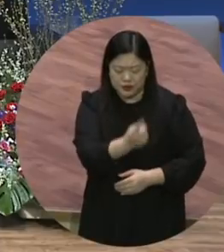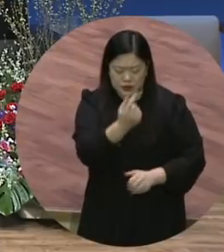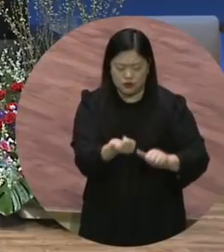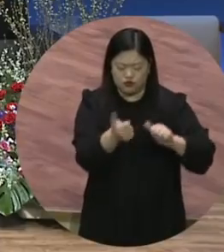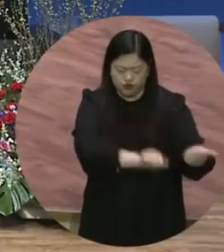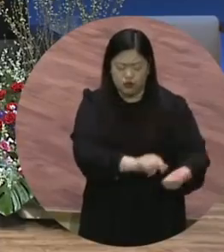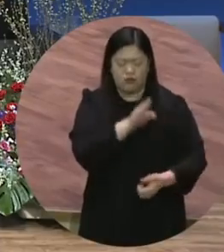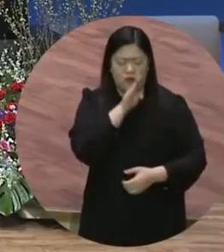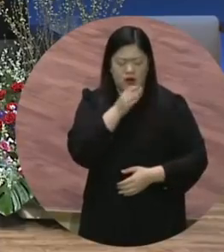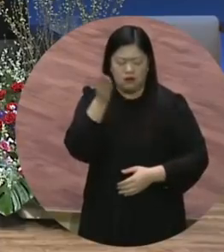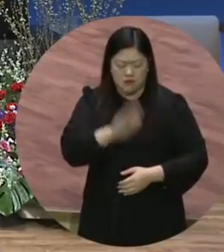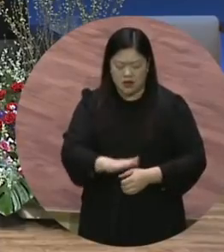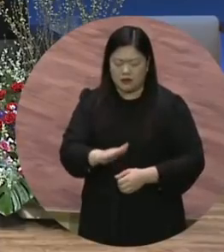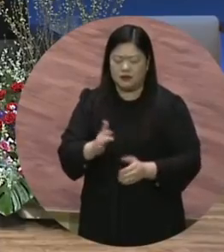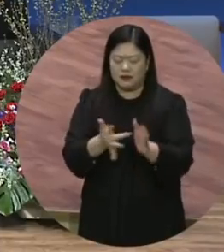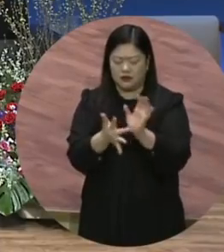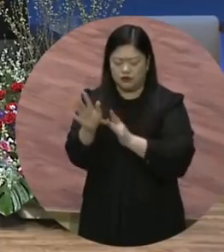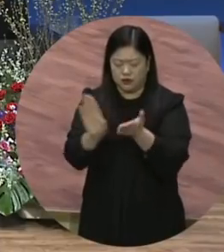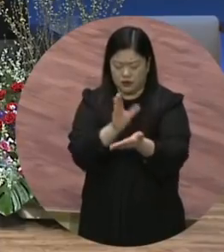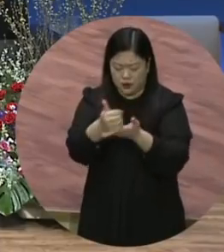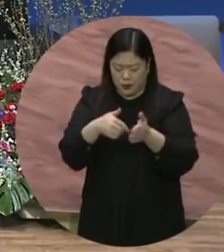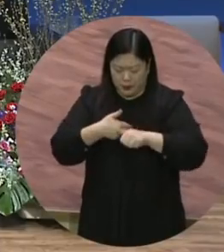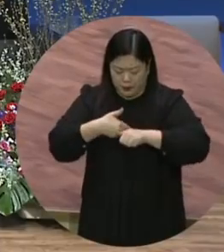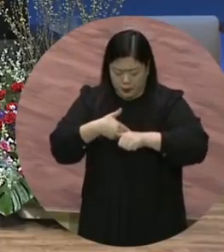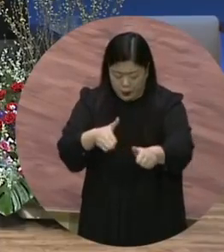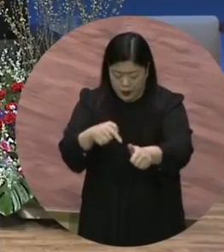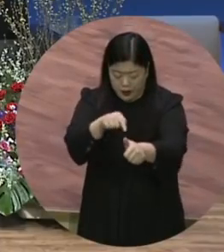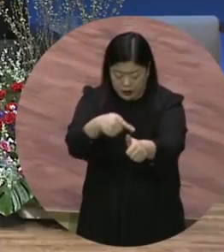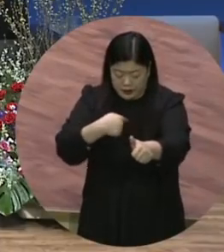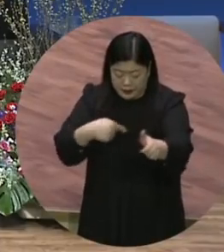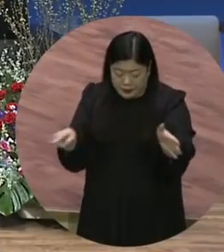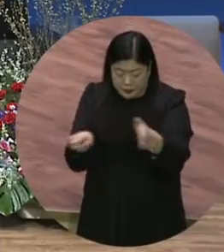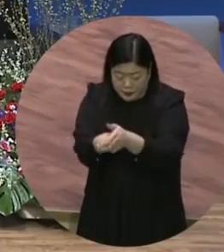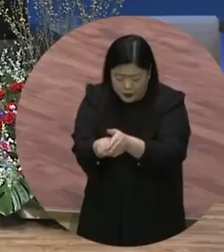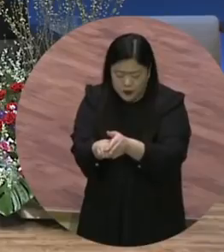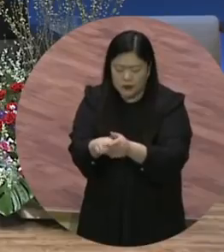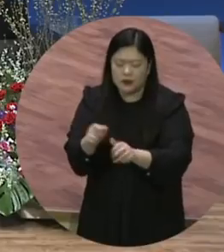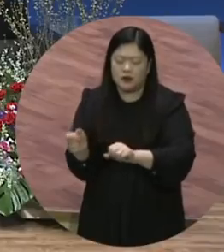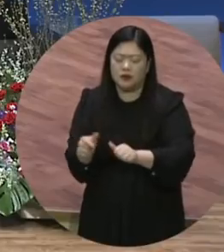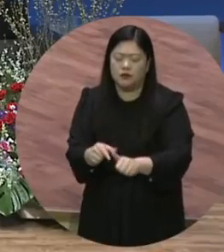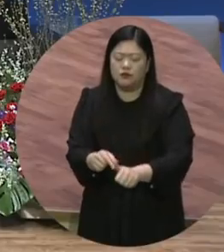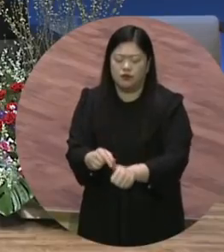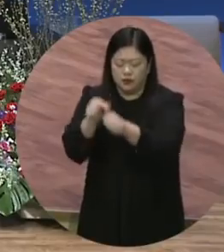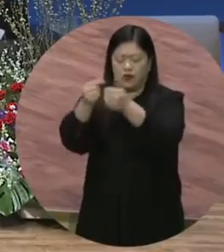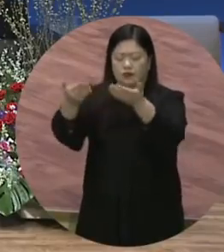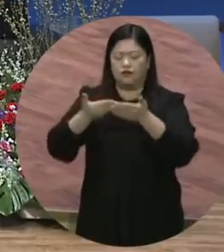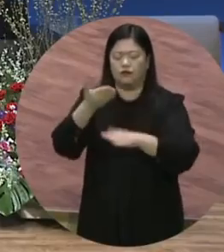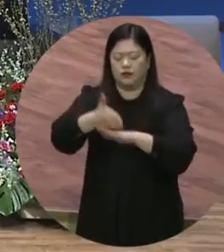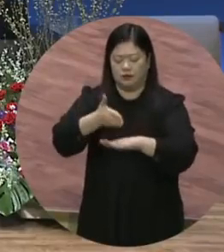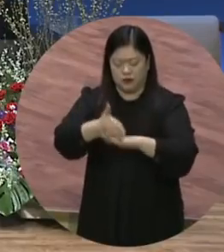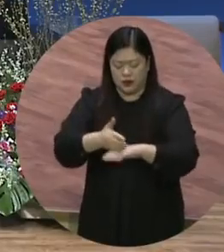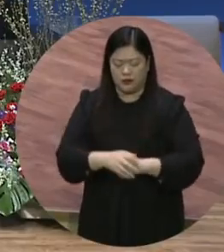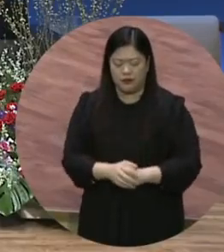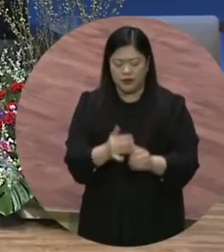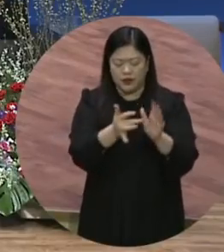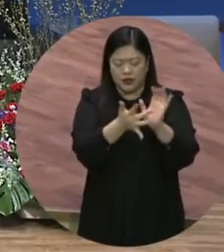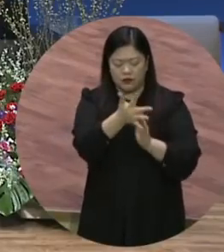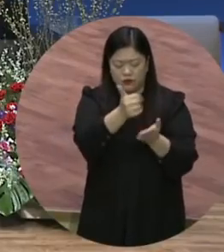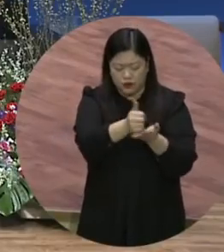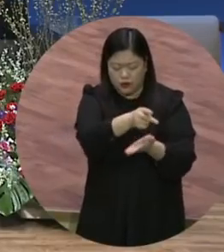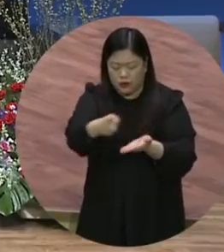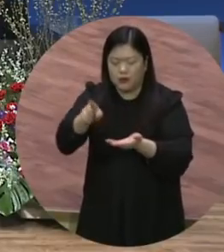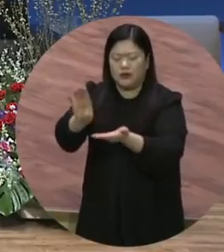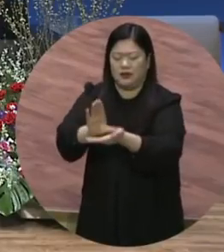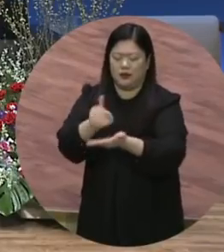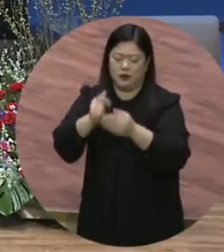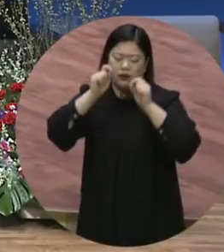부활로 하나님 자녀 삼아주심을 감사드립니다. 아버지 하나님, 이 시간 예수가 그리스도이심을 깨닫고 하나님 나라가 임하게